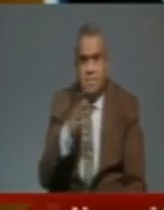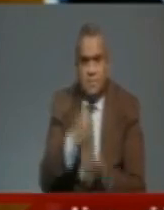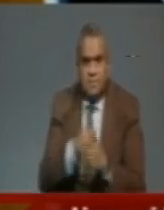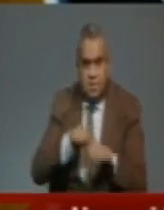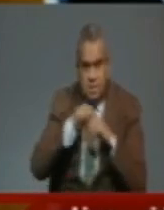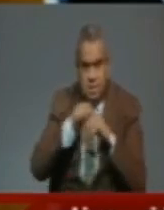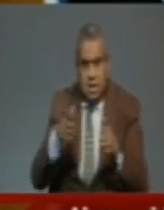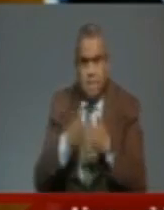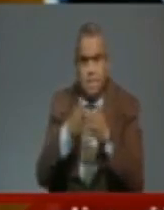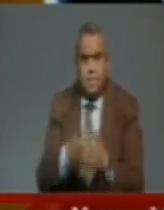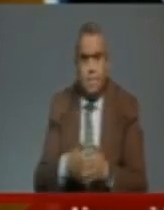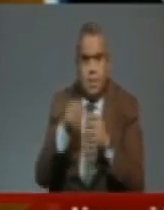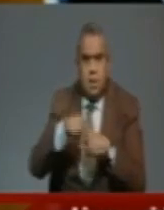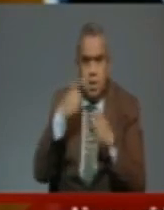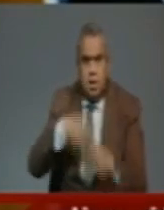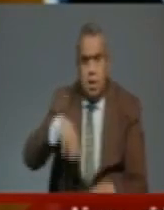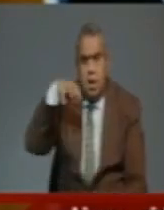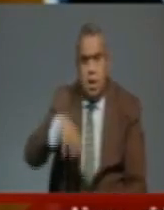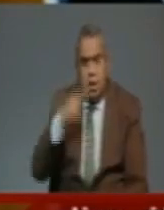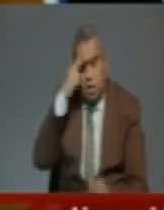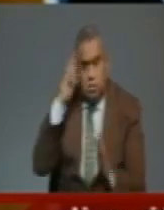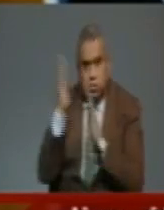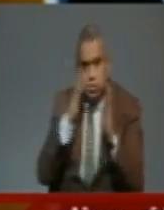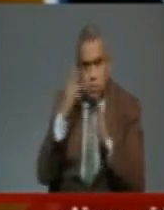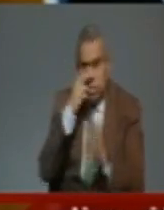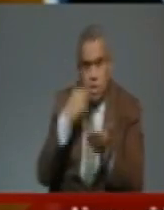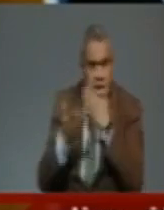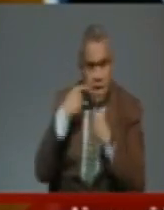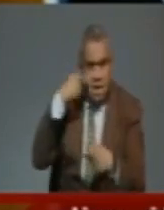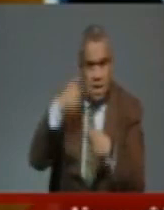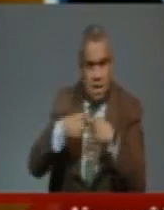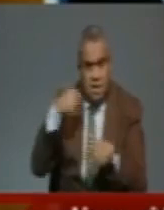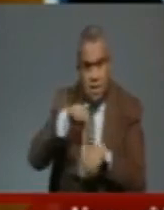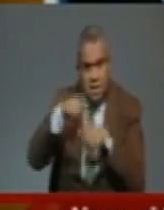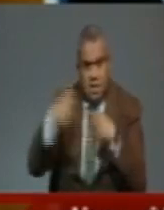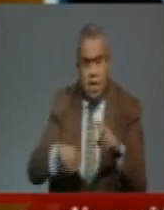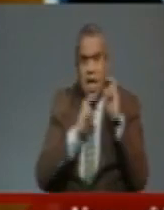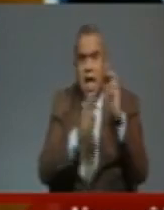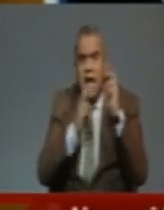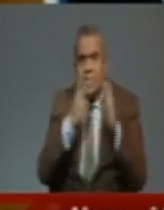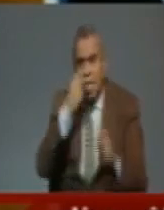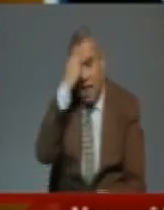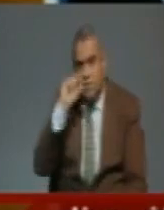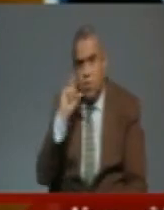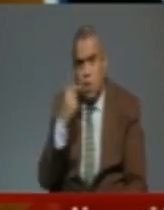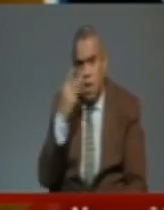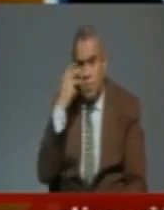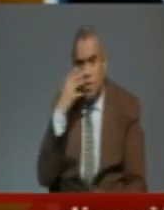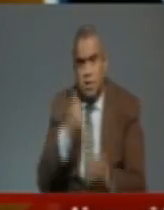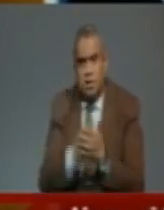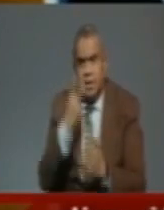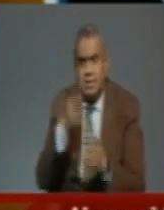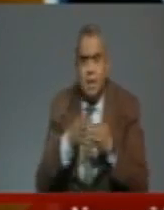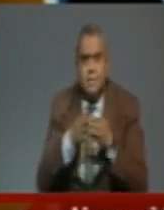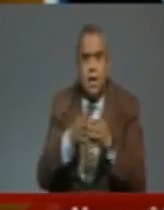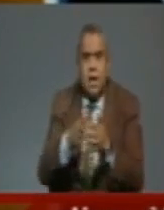دي القاهره والرياض اثناء افتتاح ميناء الغردقه في 2015. فيها اثنين مركب فقط